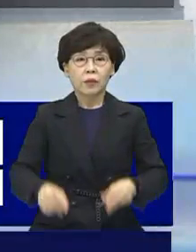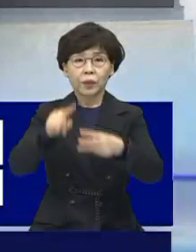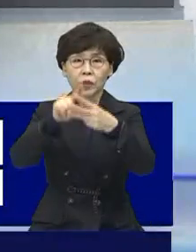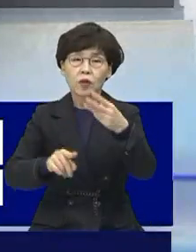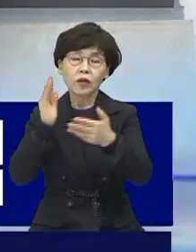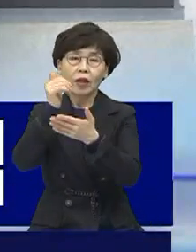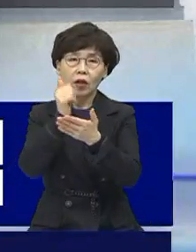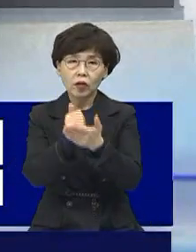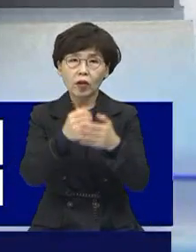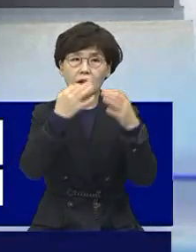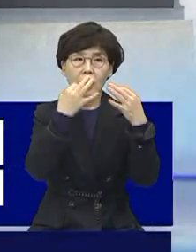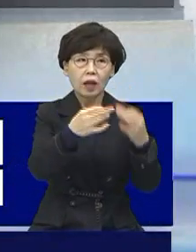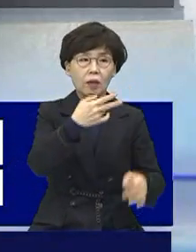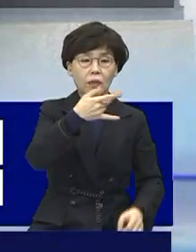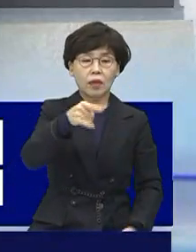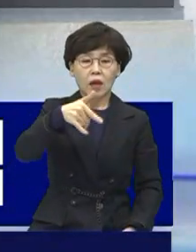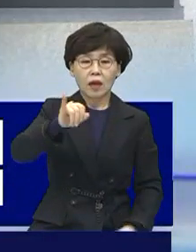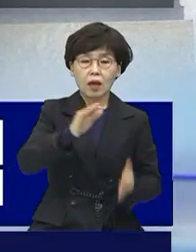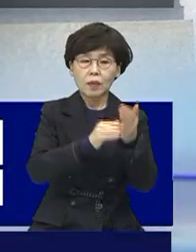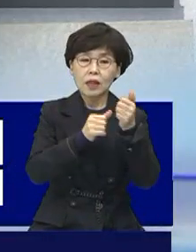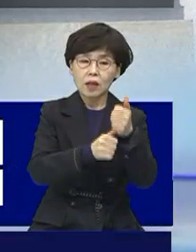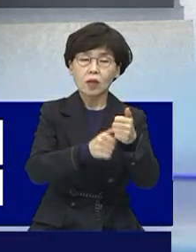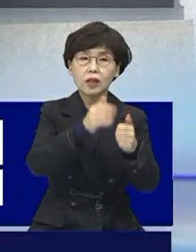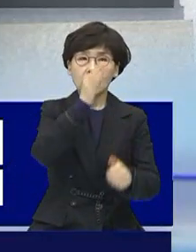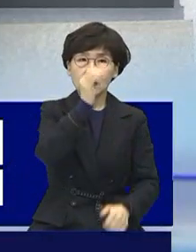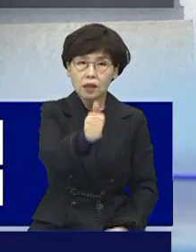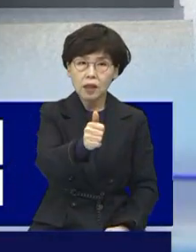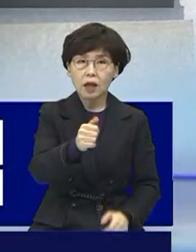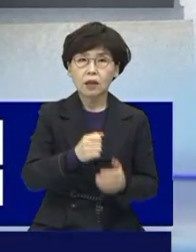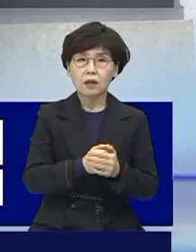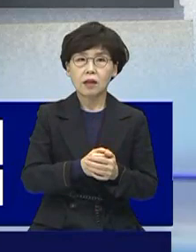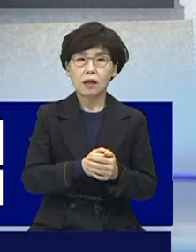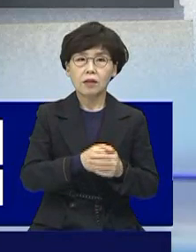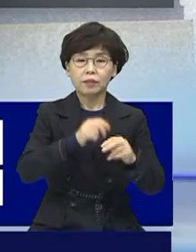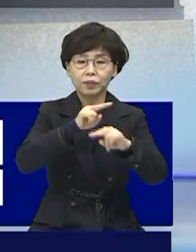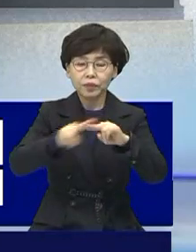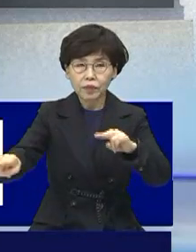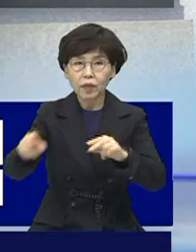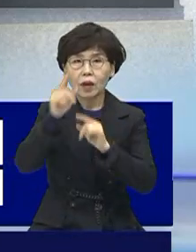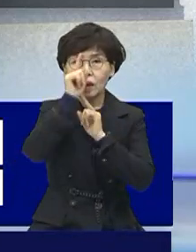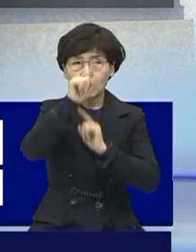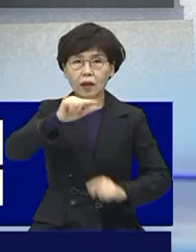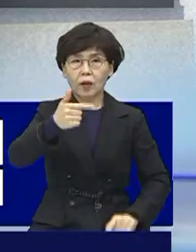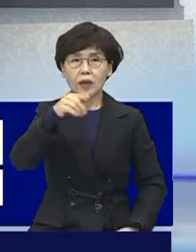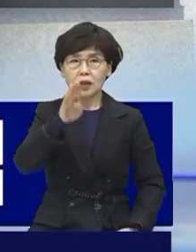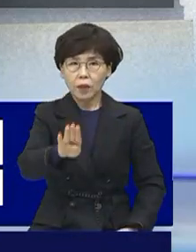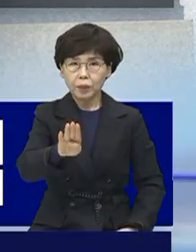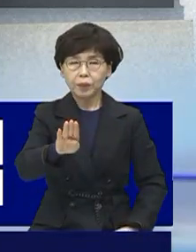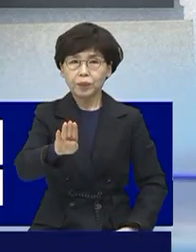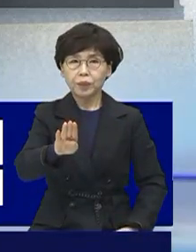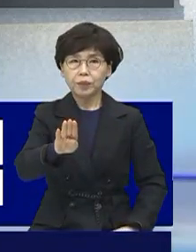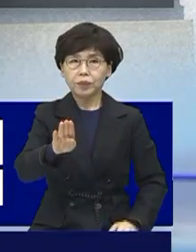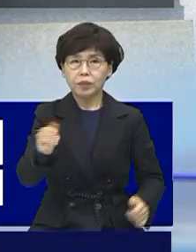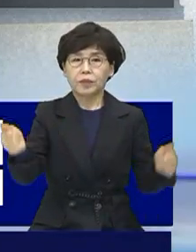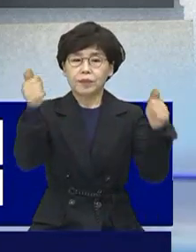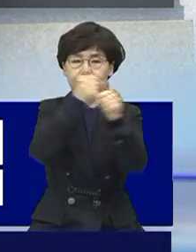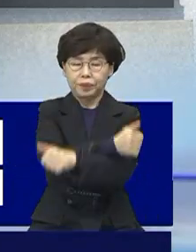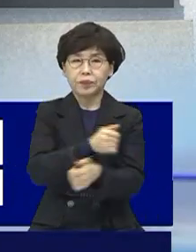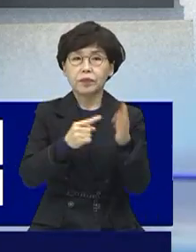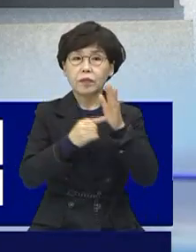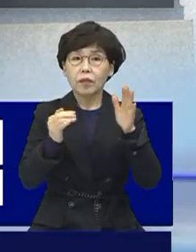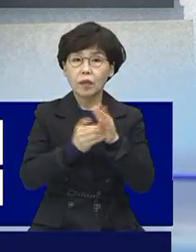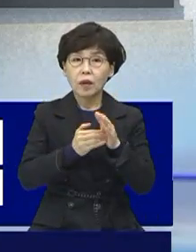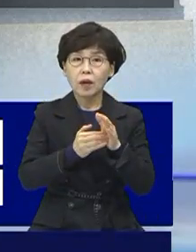네, 윤석열 대통령이 김대기 비서실장을 이관섭 정책실장으로 교체하는 인사를 단행했습니다.